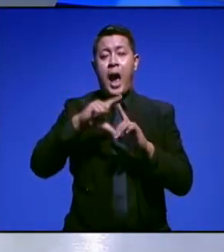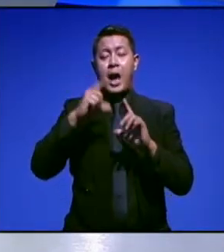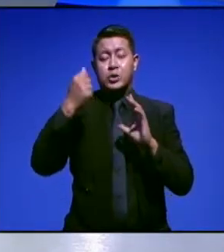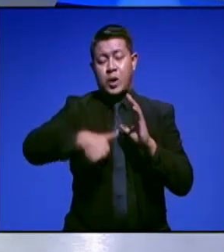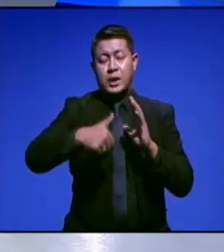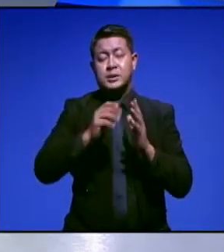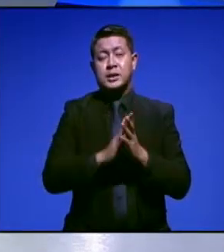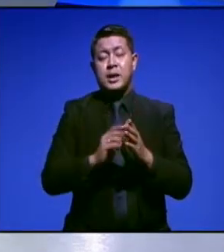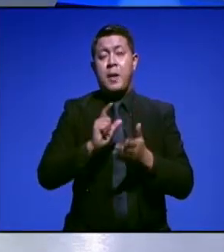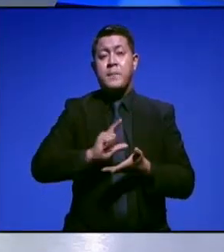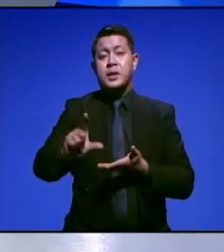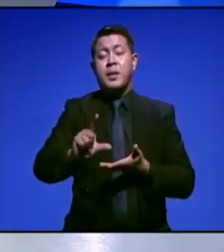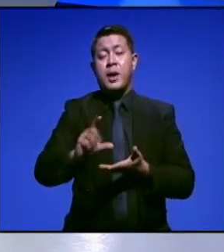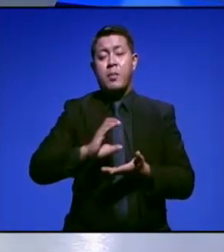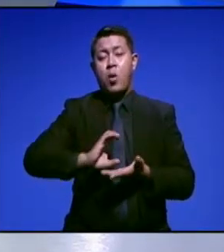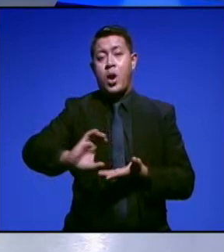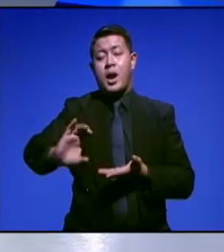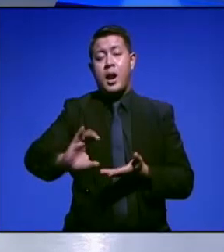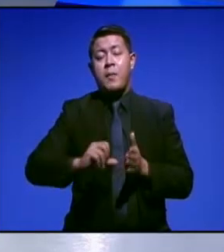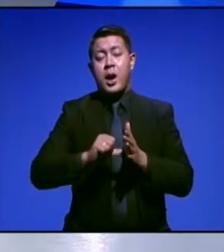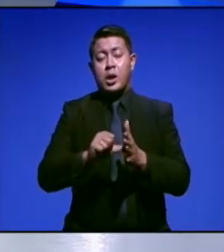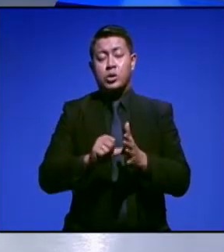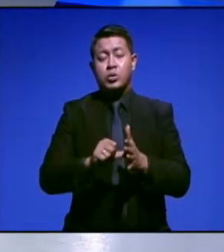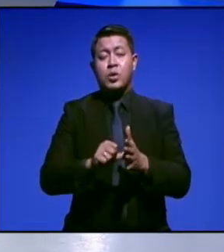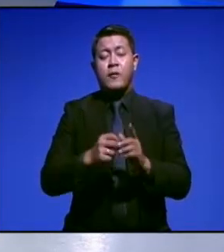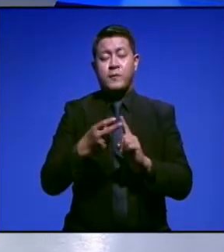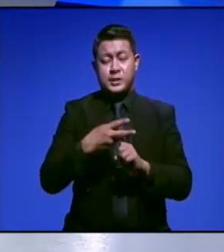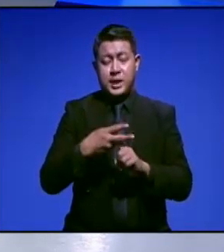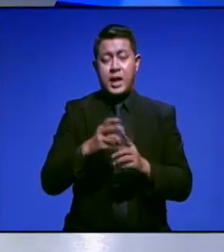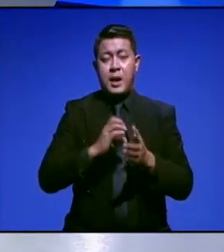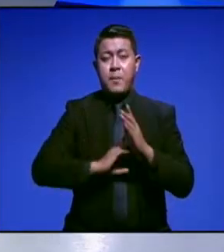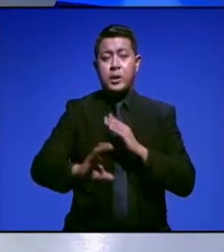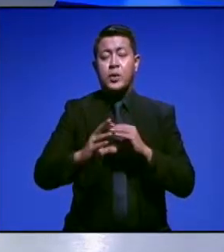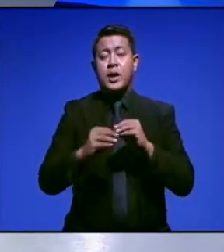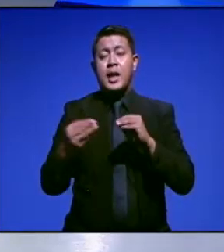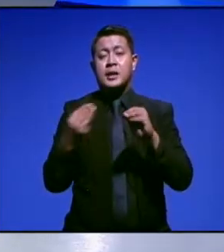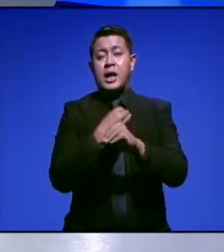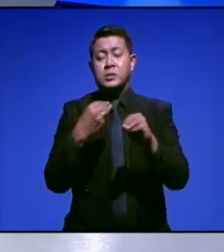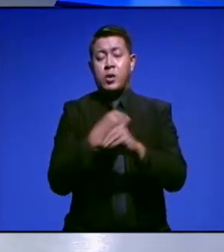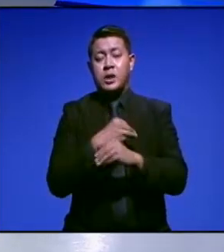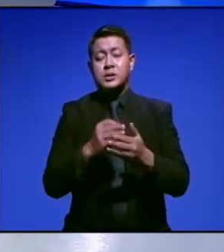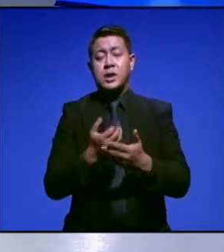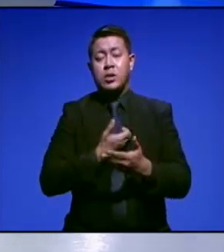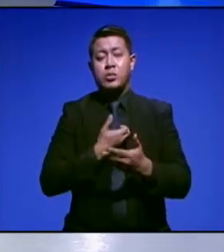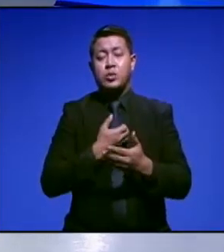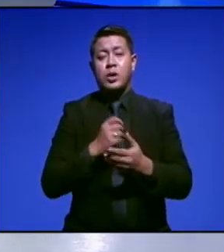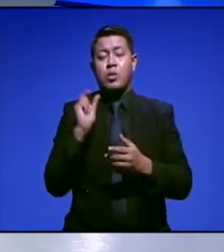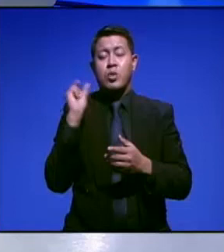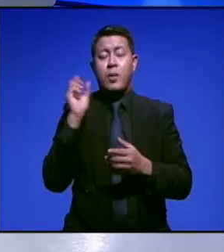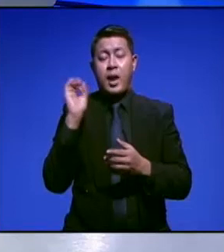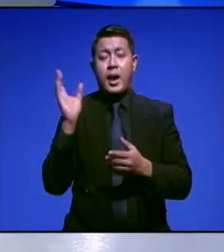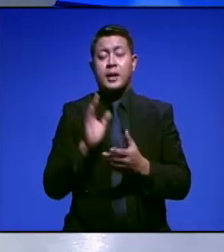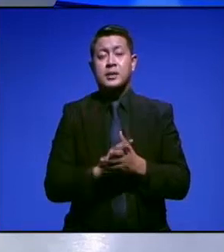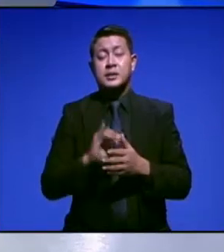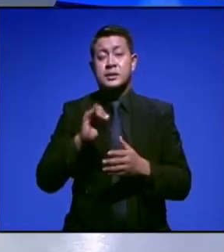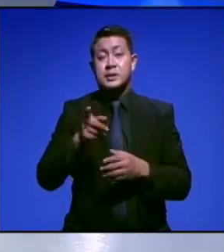informal pinjaman modal bantuan fiskal negara bagian serta bantuan transportasi dan kebutuhan publik lainnya Lalu